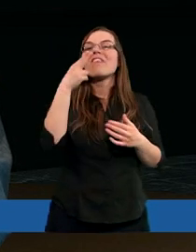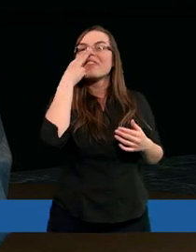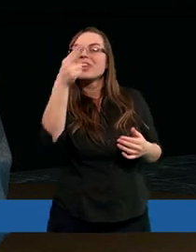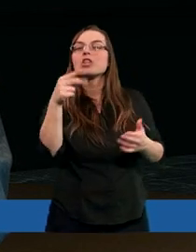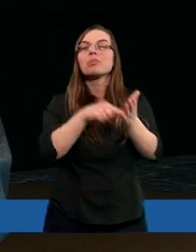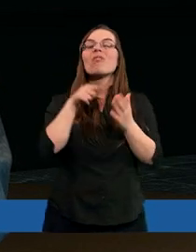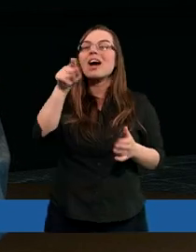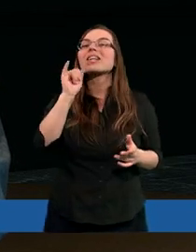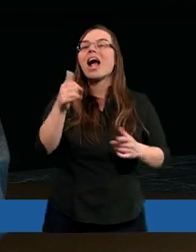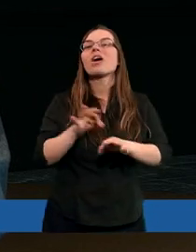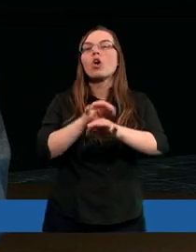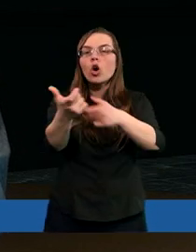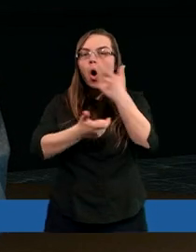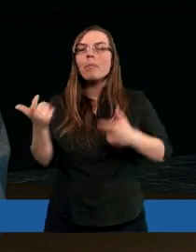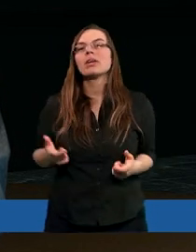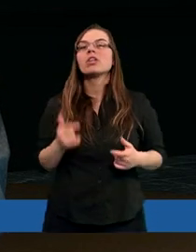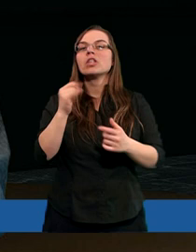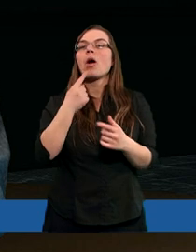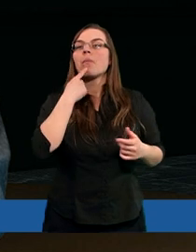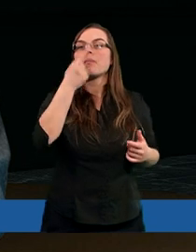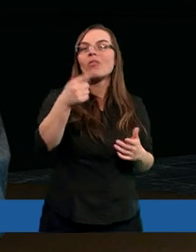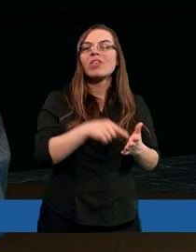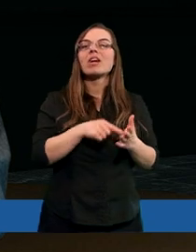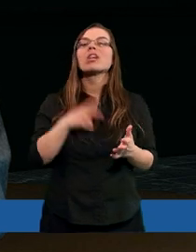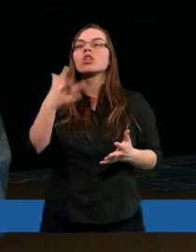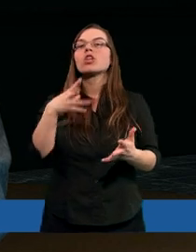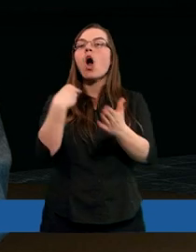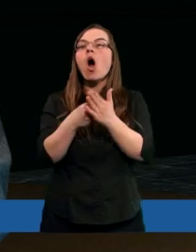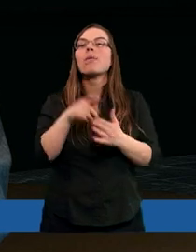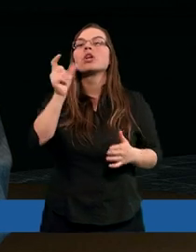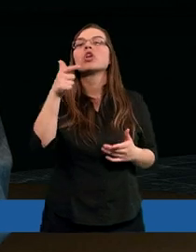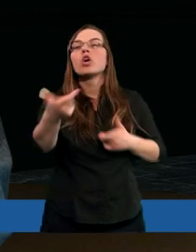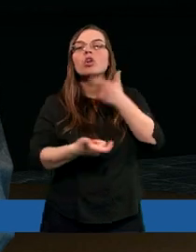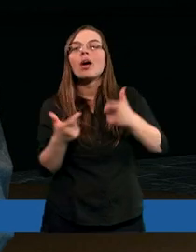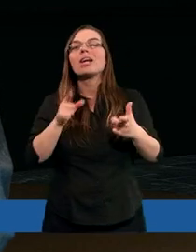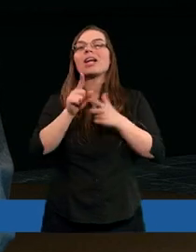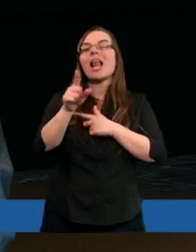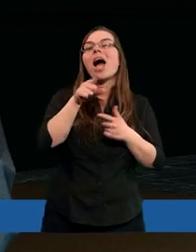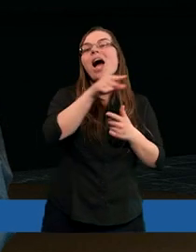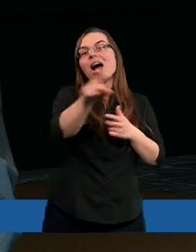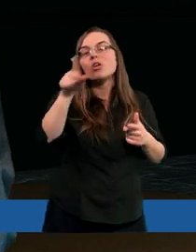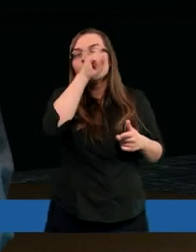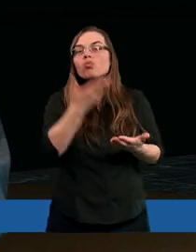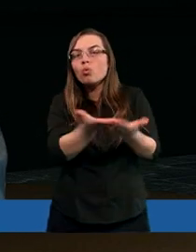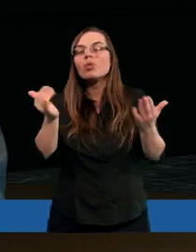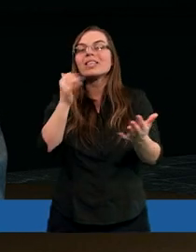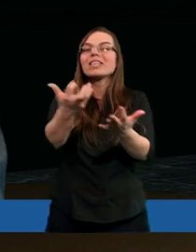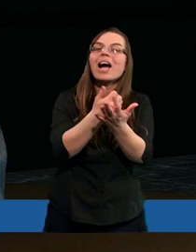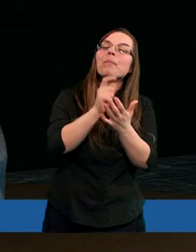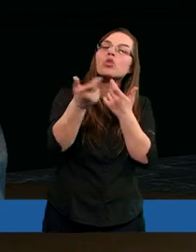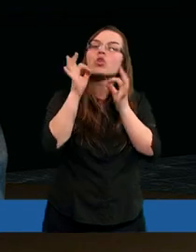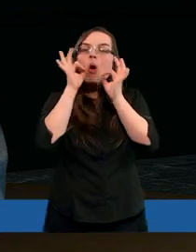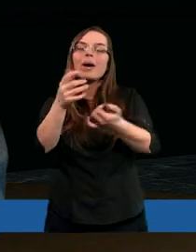widzimy, jak gdyby działającego. Ja nie chcę powiedzieć, że teraz jakby chcę odkupić to, co zrobił, że ja się nie zaparłem wtedy, teraz już się nie zaprę,